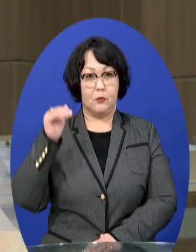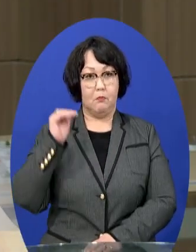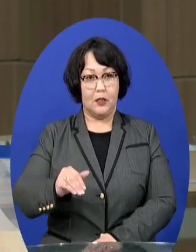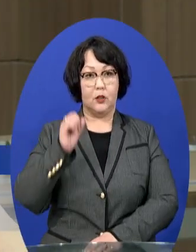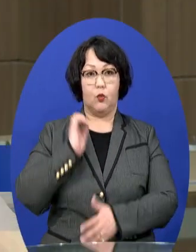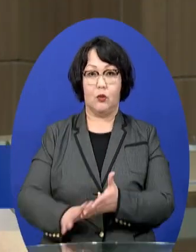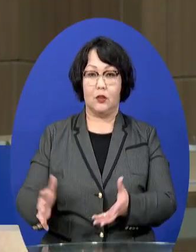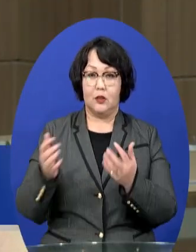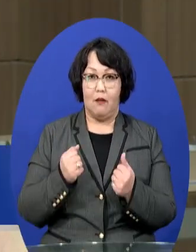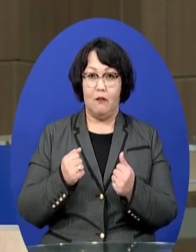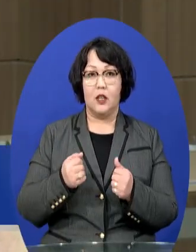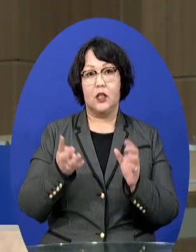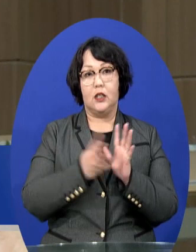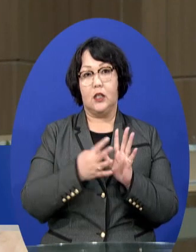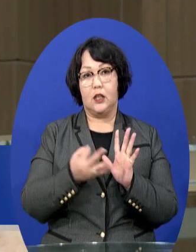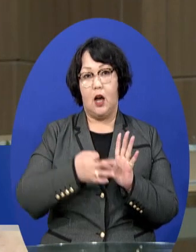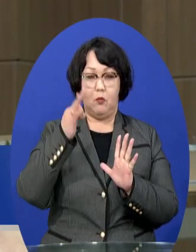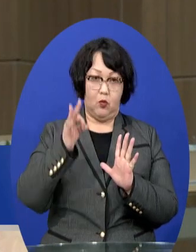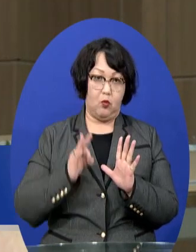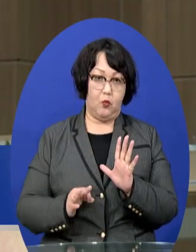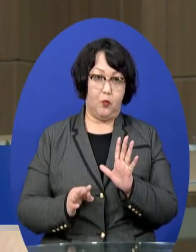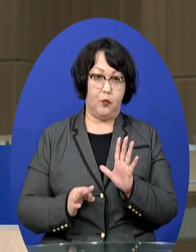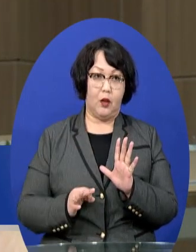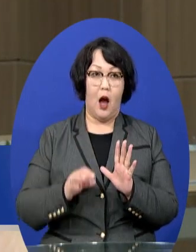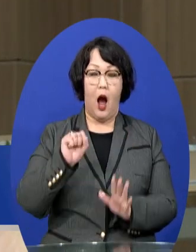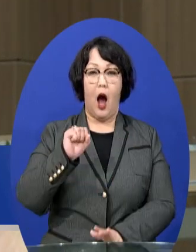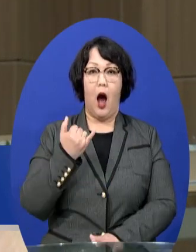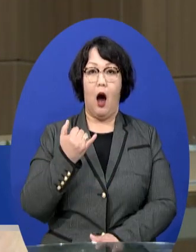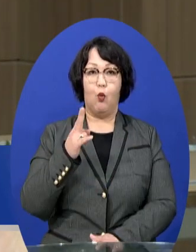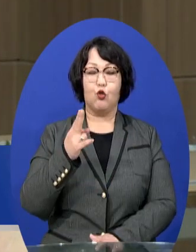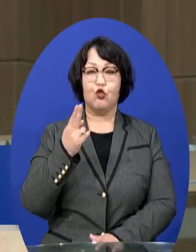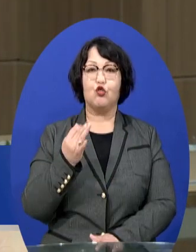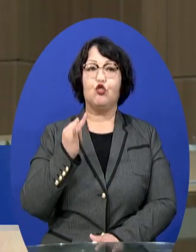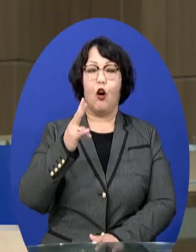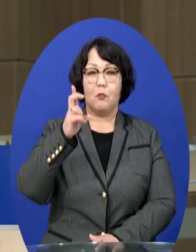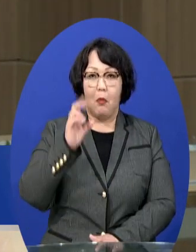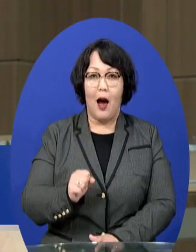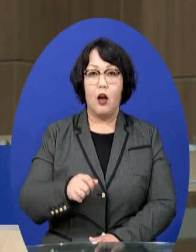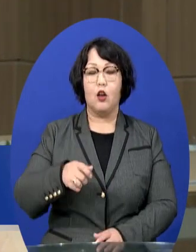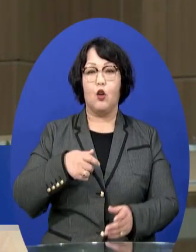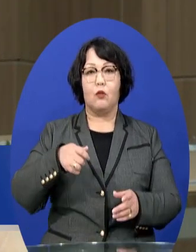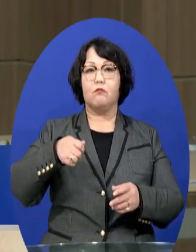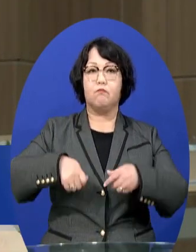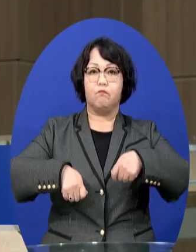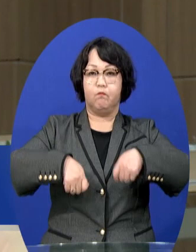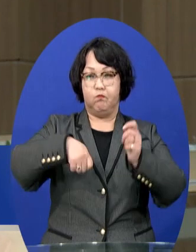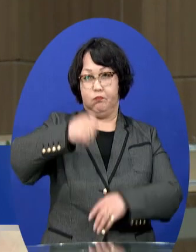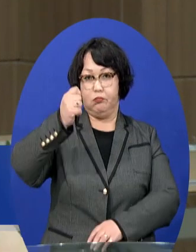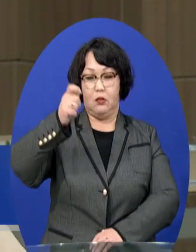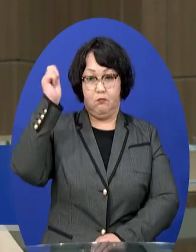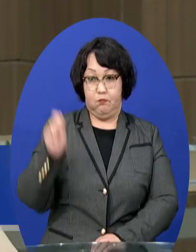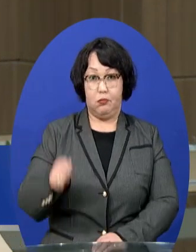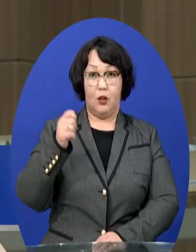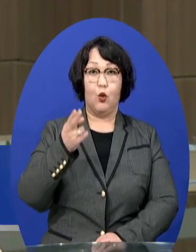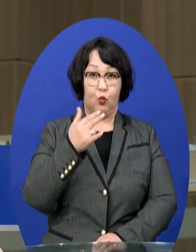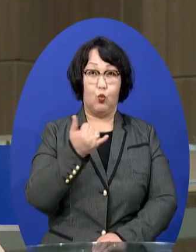их дийлэн хувь нь 98% нь бол аукционоос буюу дуудлага худалдаанаас судалдаж авсан үнийн баримттайгаа ирдэг. Тийм учраас